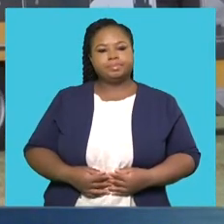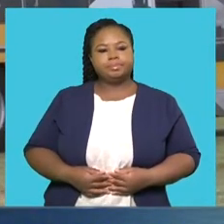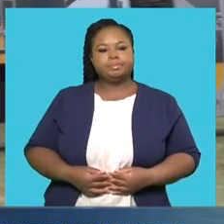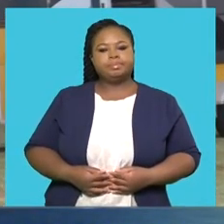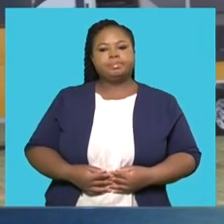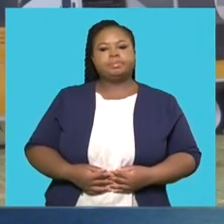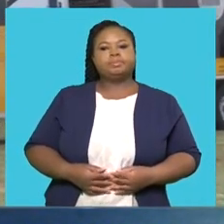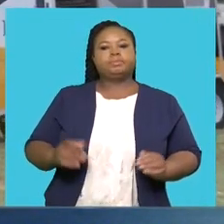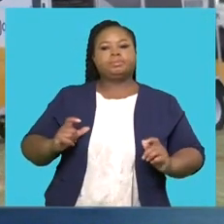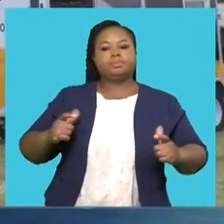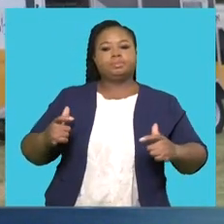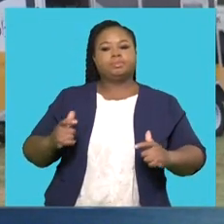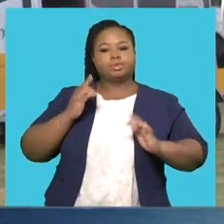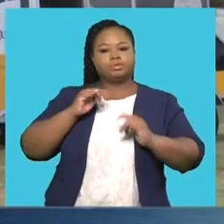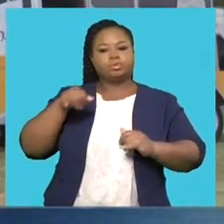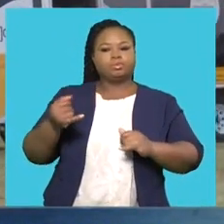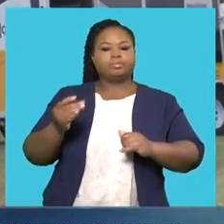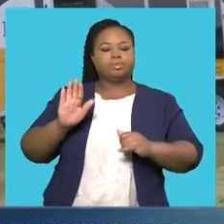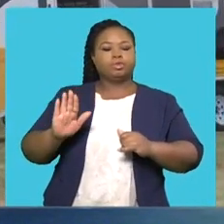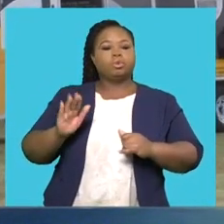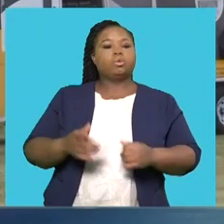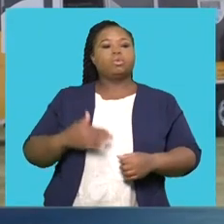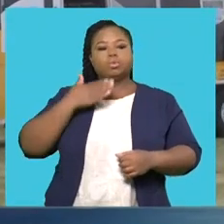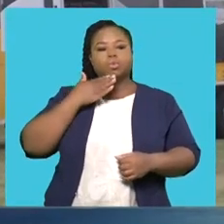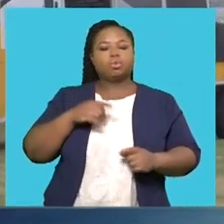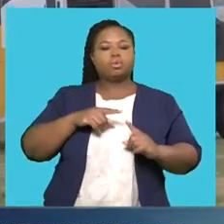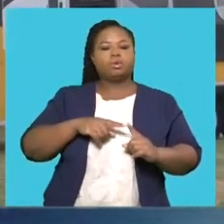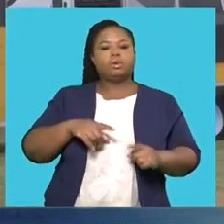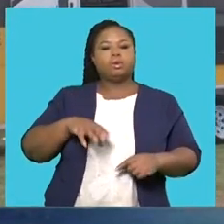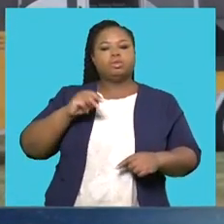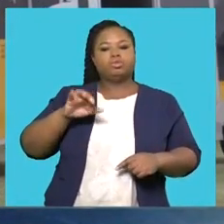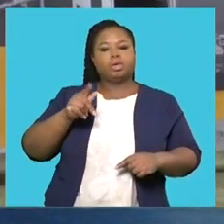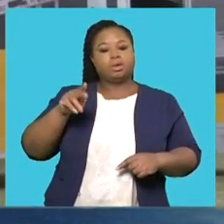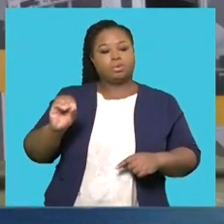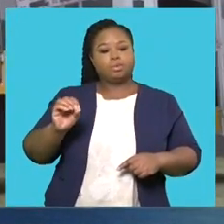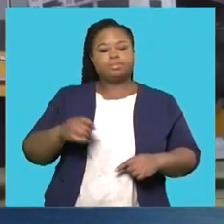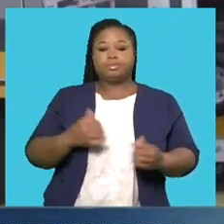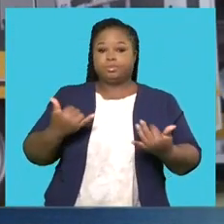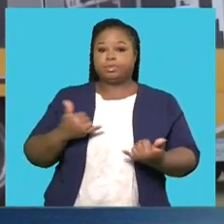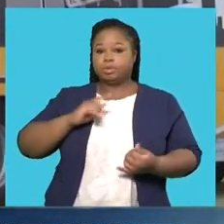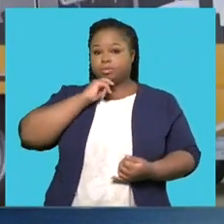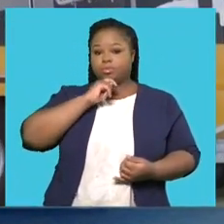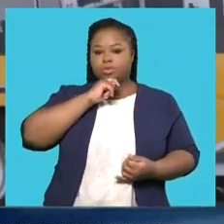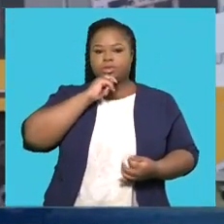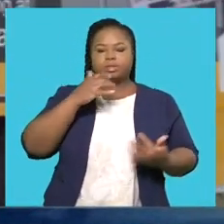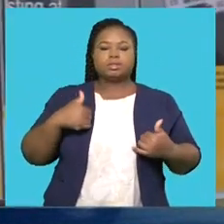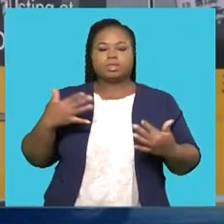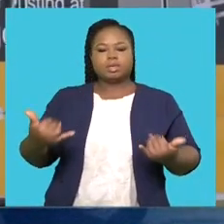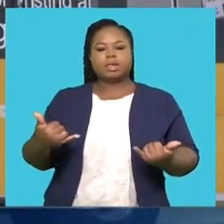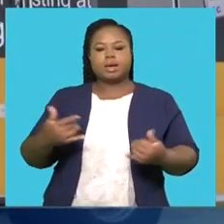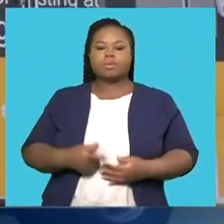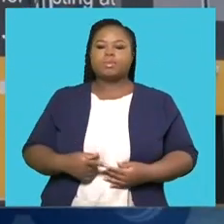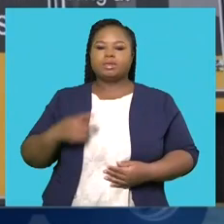Ilungu lekomiti kasodolophu lokhuseleko loluntu uGqirha Mgcini Tshwaku ebutsheni banamhlanje usungule